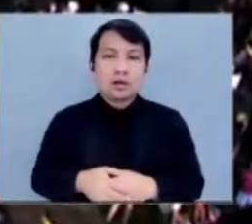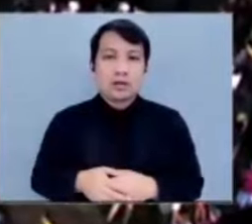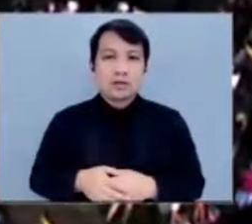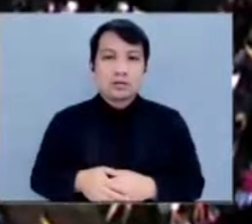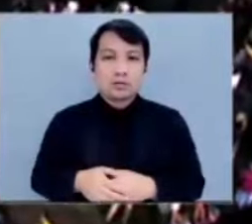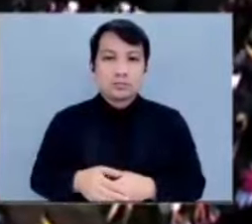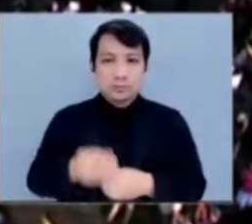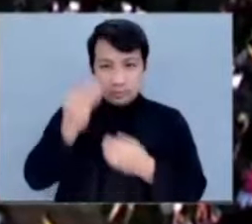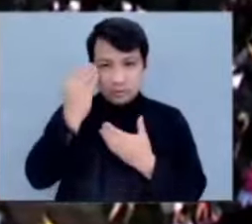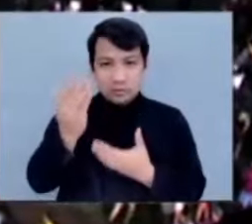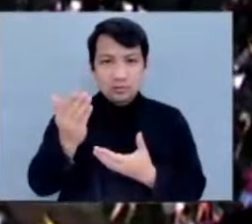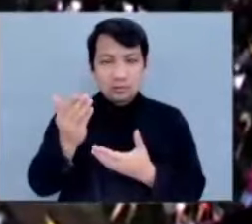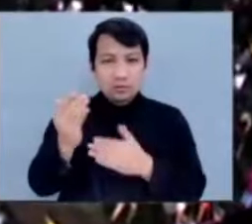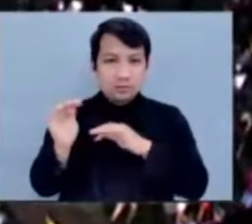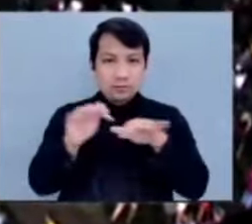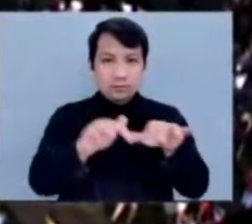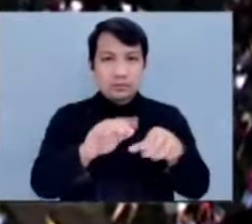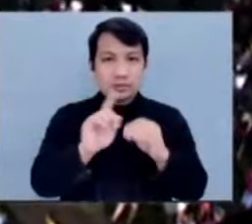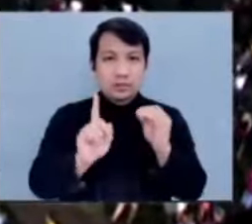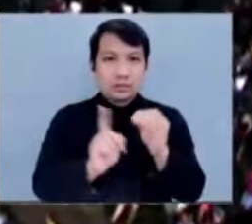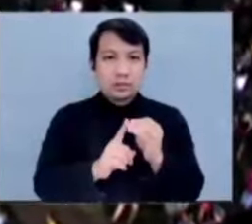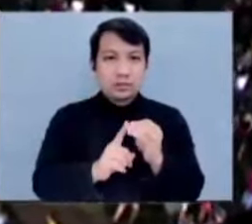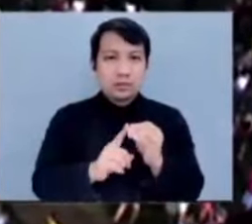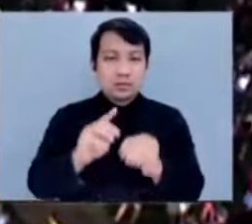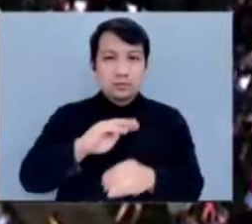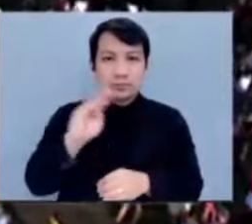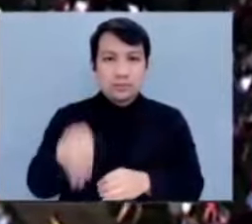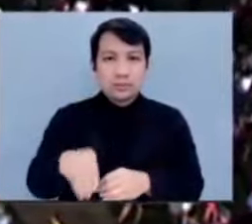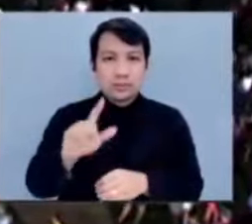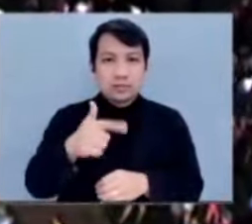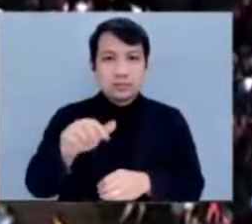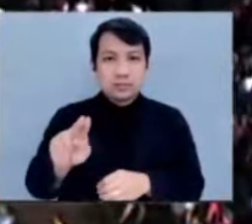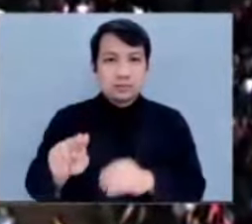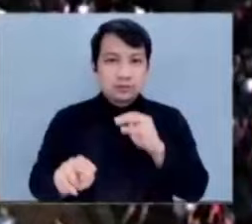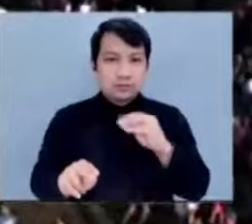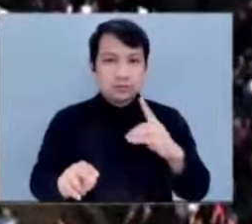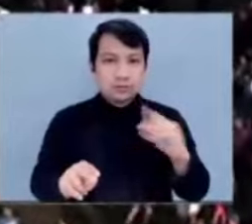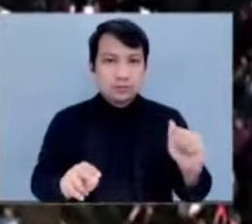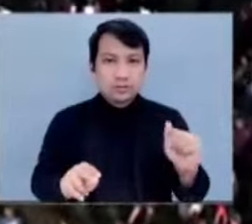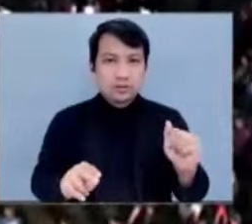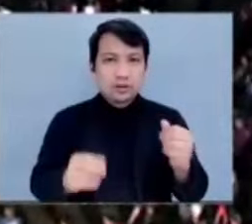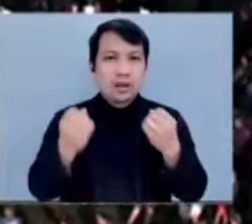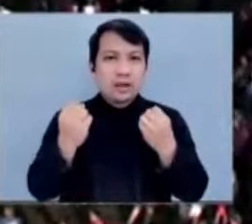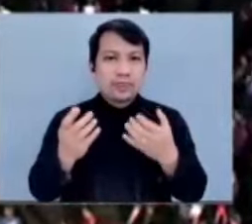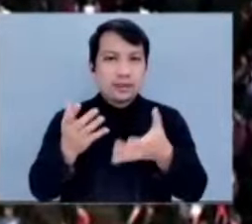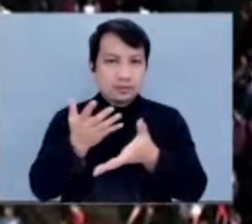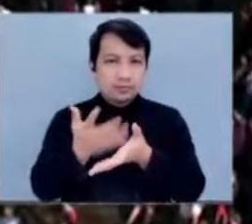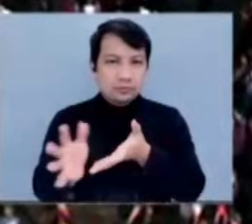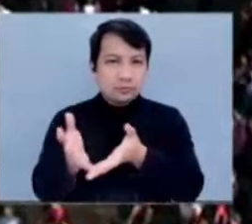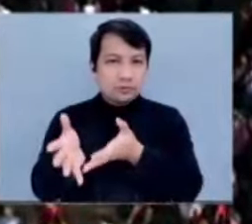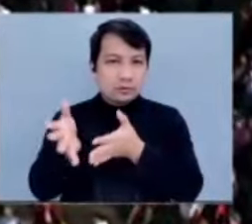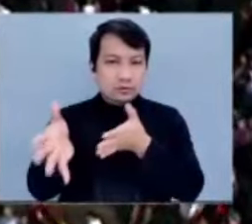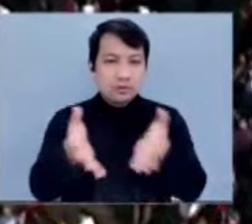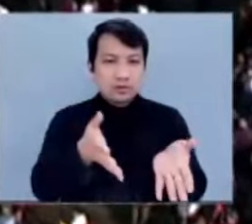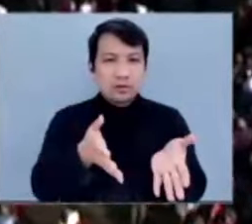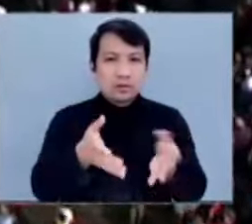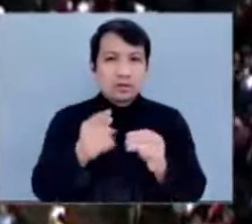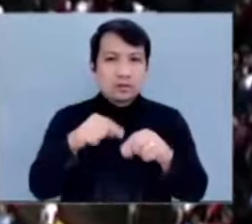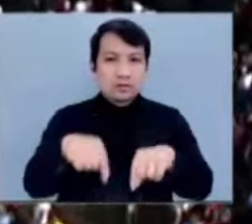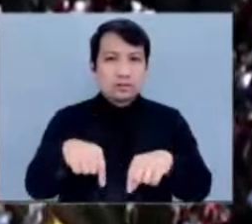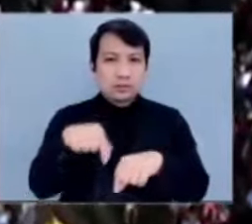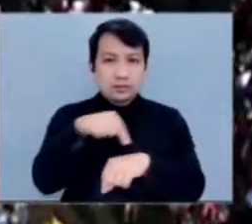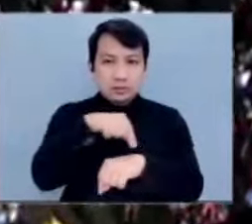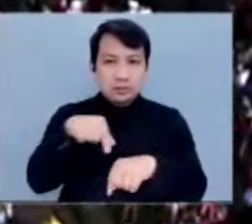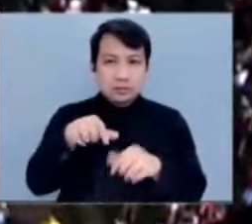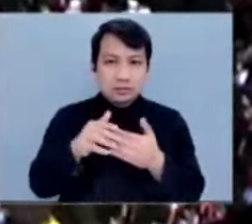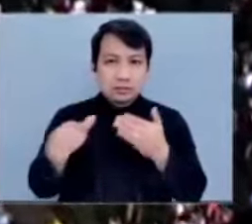rin maghakot yung Manila LGU MMDA ng tambak na basura na iniwan ng mga deboto dito sa kahabaan ng